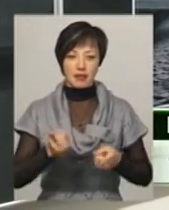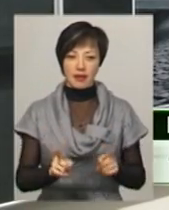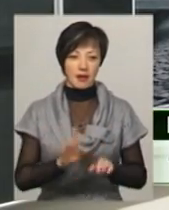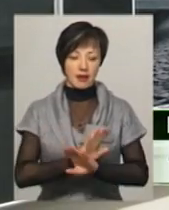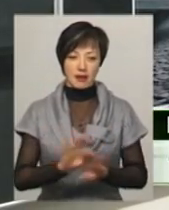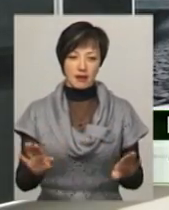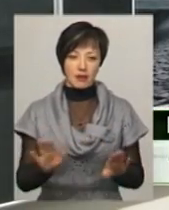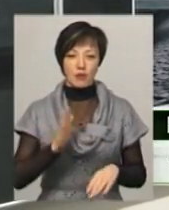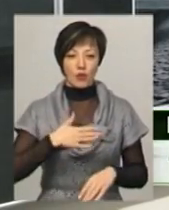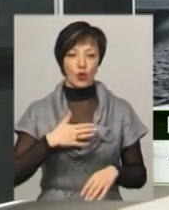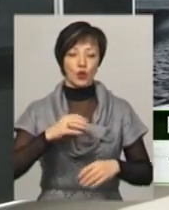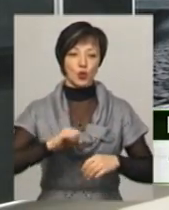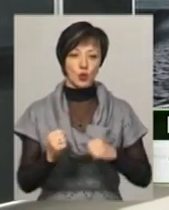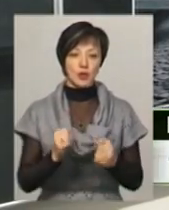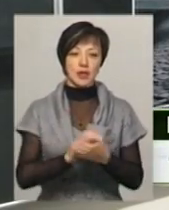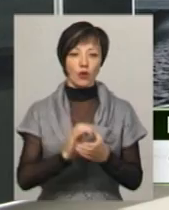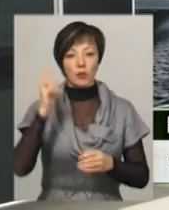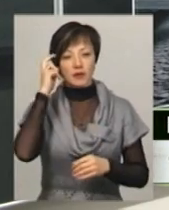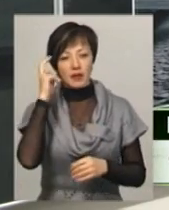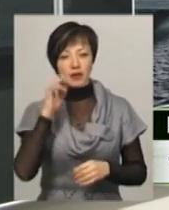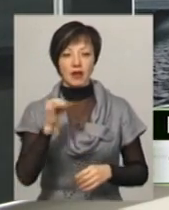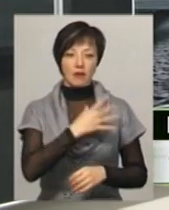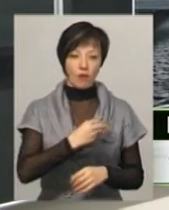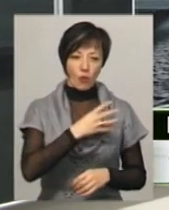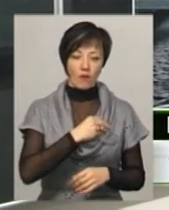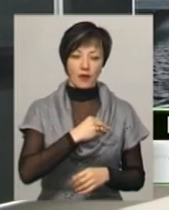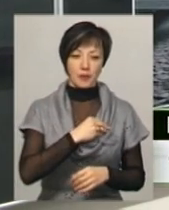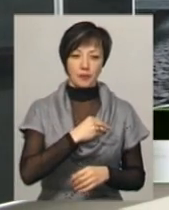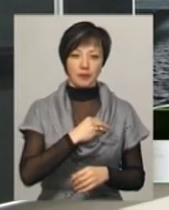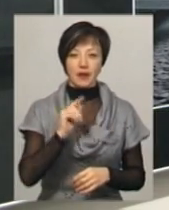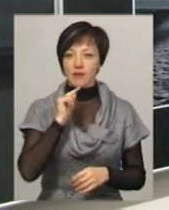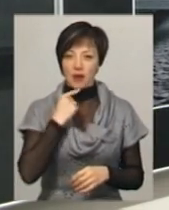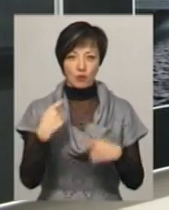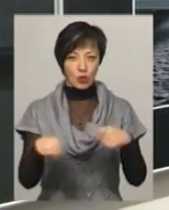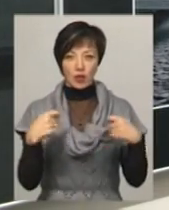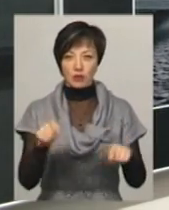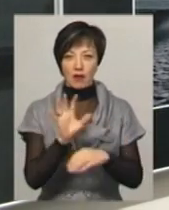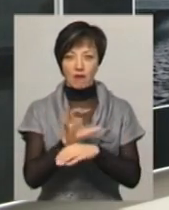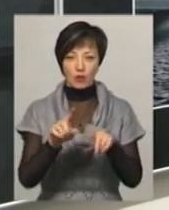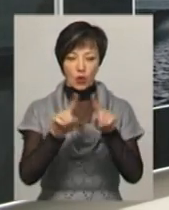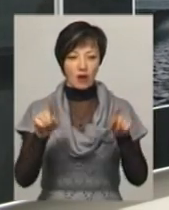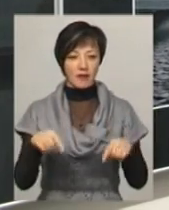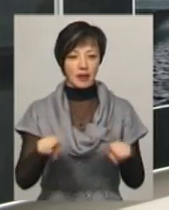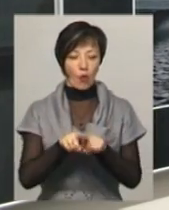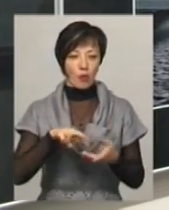оскільки в мене друзів, знайомих і в Києві, і в Львові. Важко продаються фотографії такого